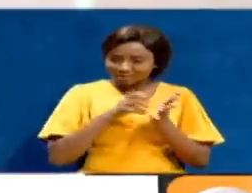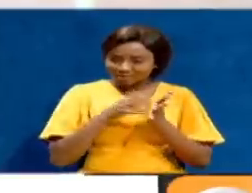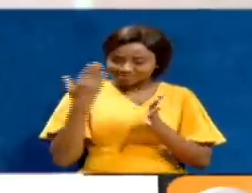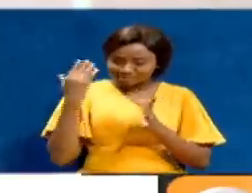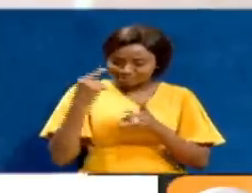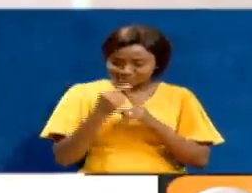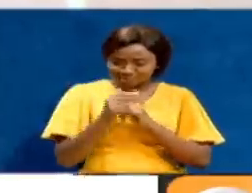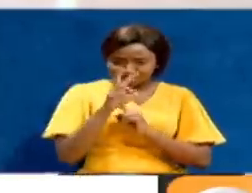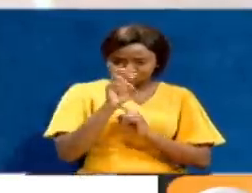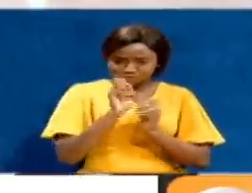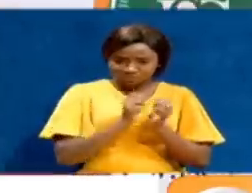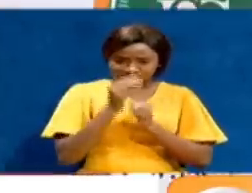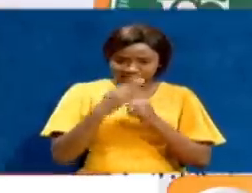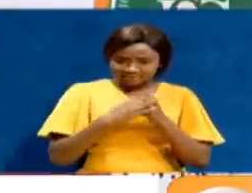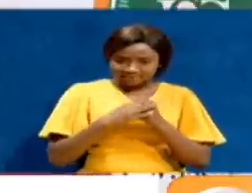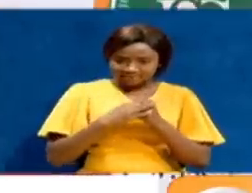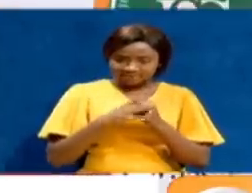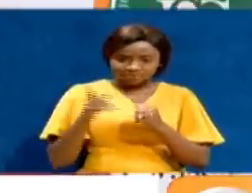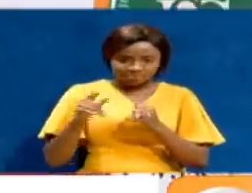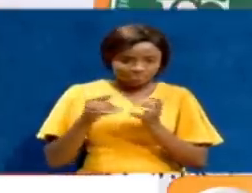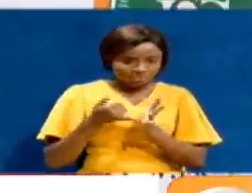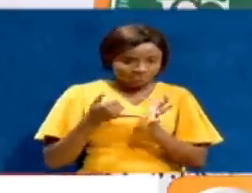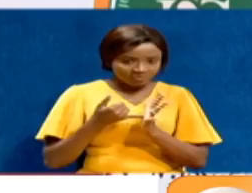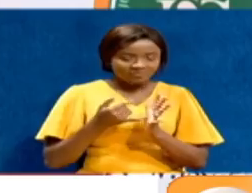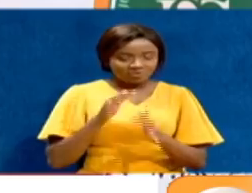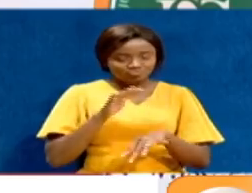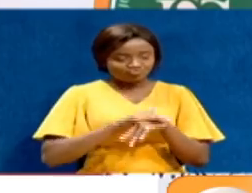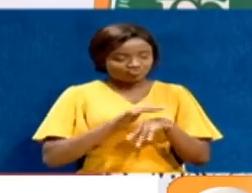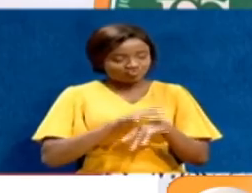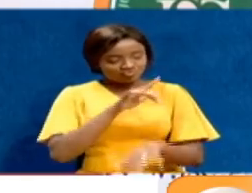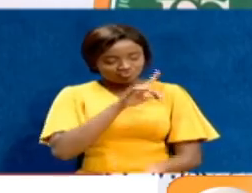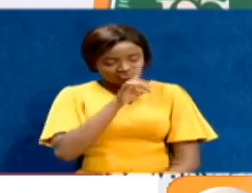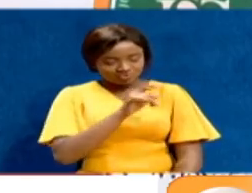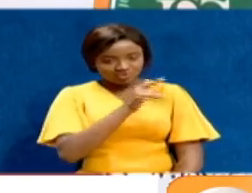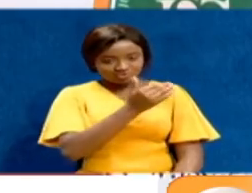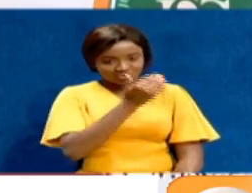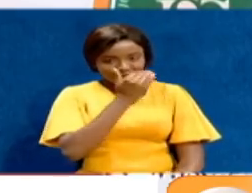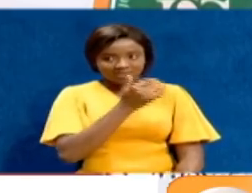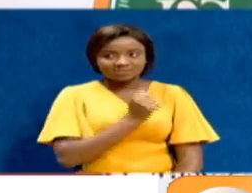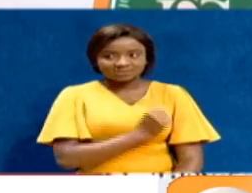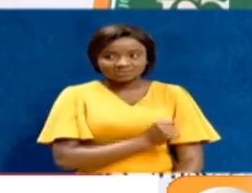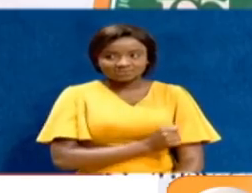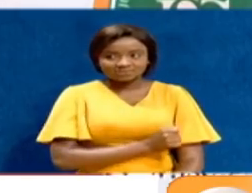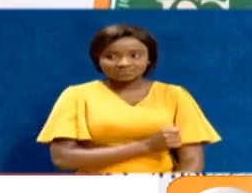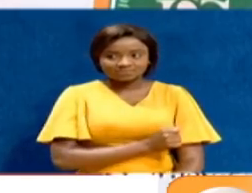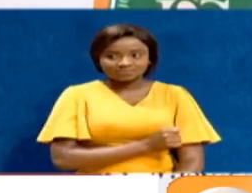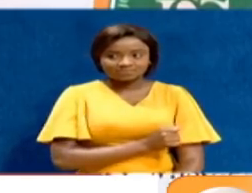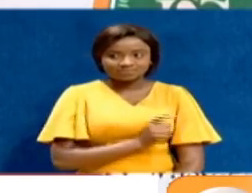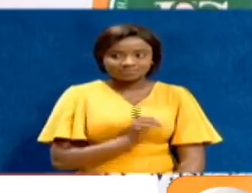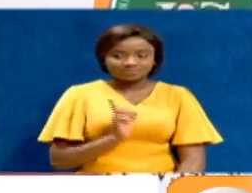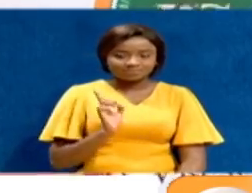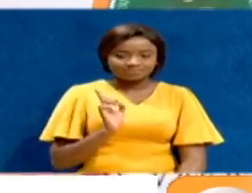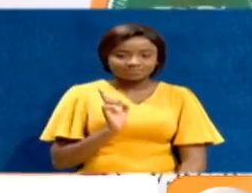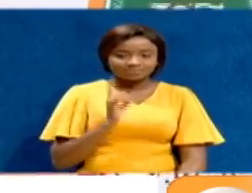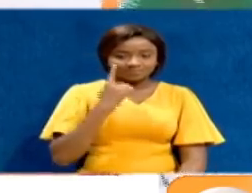mnamo mwaka wa 2009. It's good you have asked some of these questions.